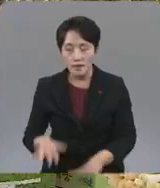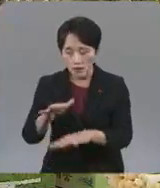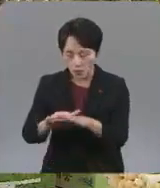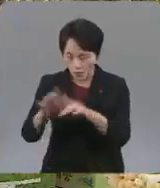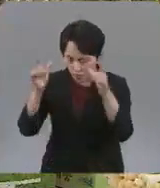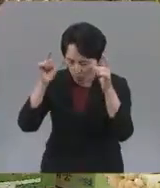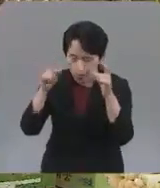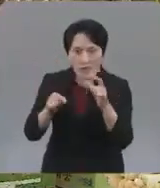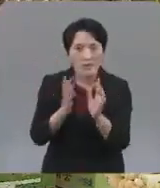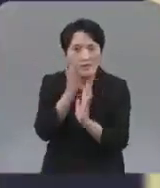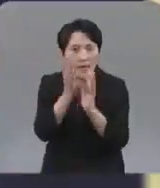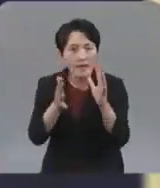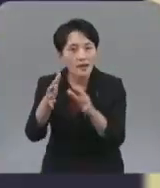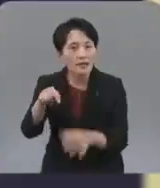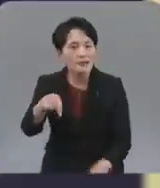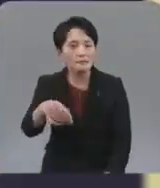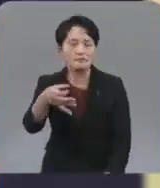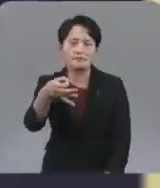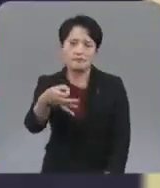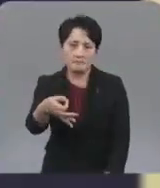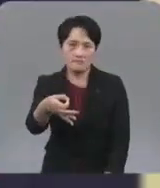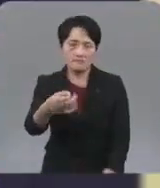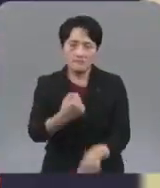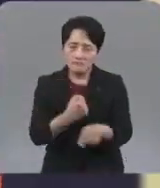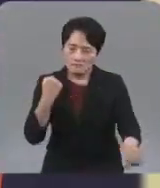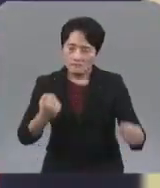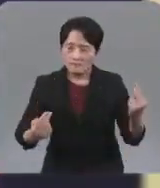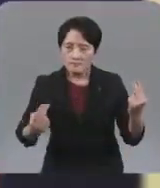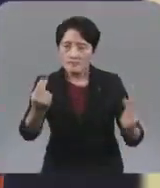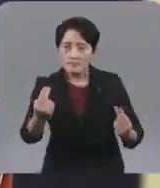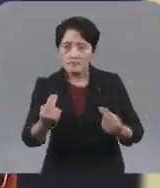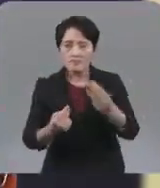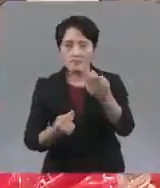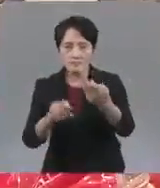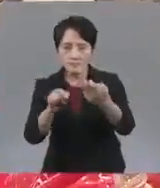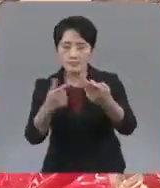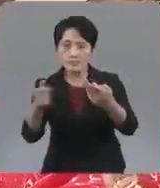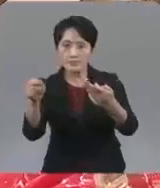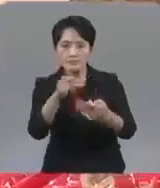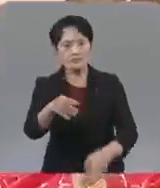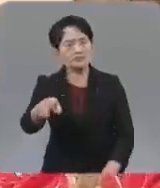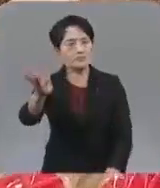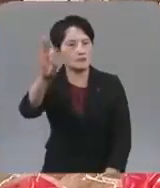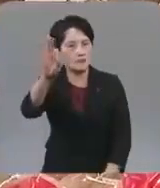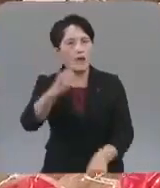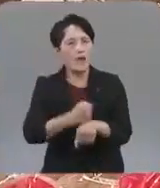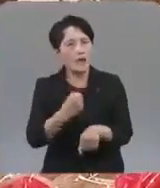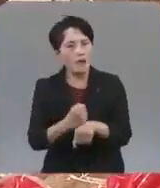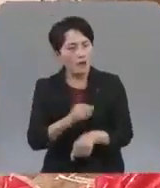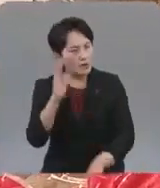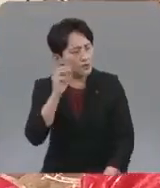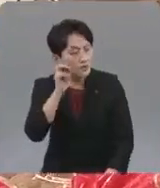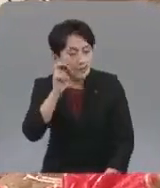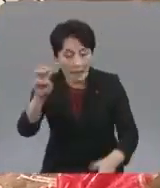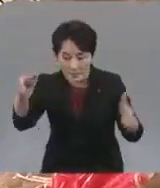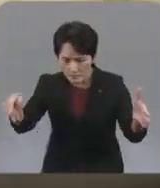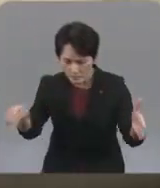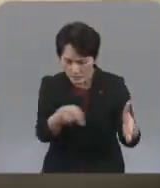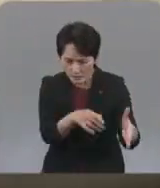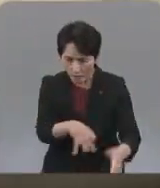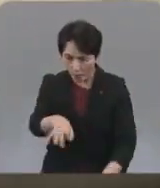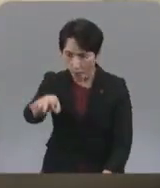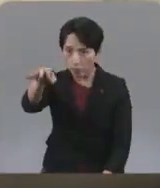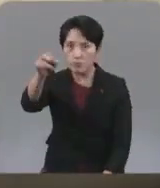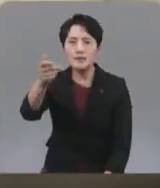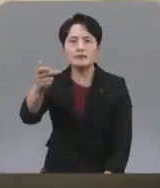Cependant, ils ont vu à eux seuls leur prix augmenter de 13,6% sur un an. À noter que c'est l'augmentation la plus importante en